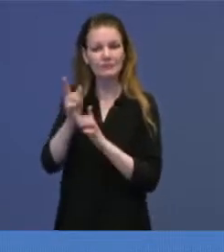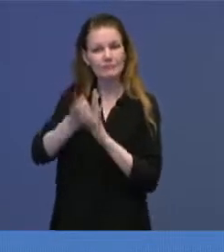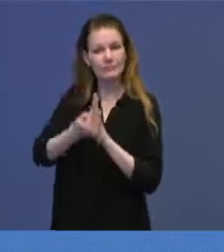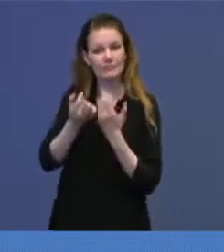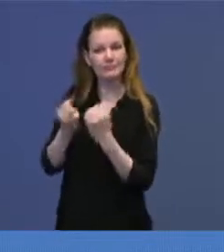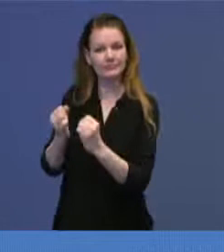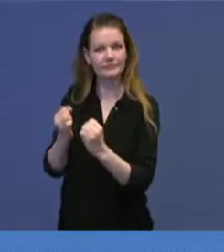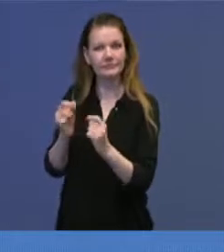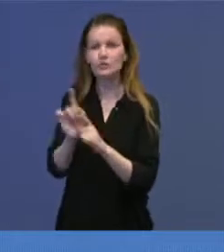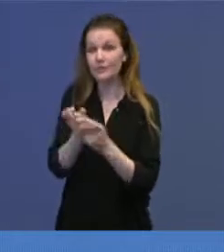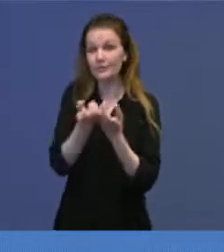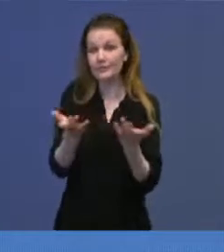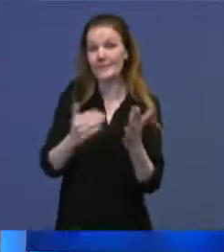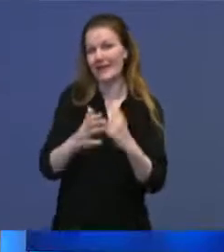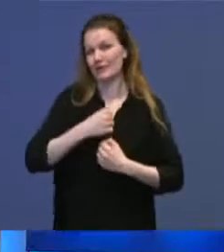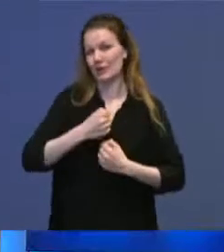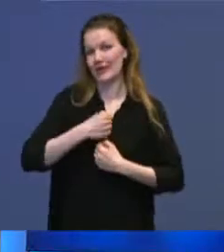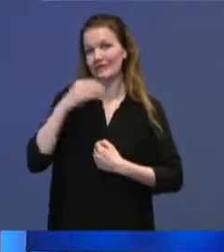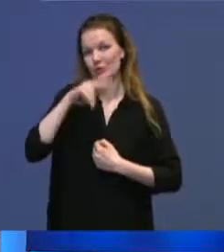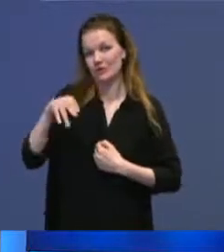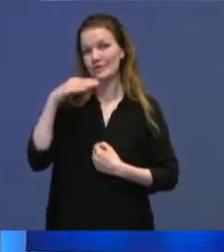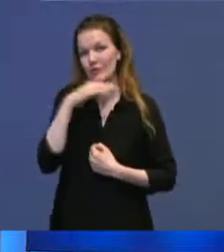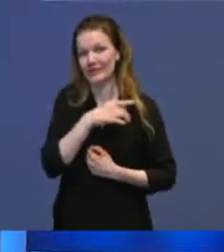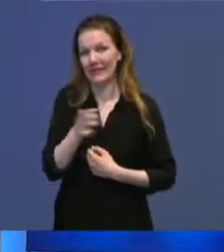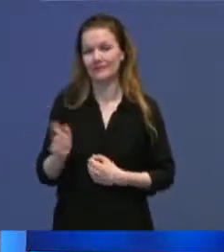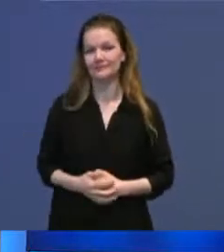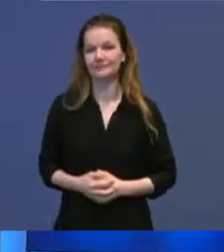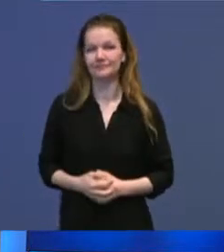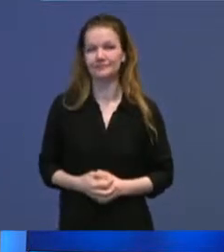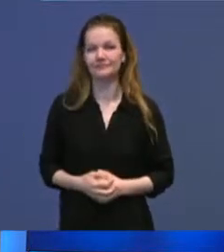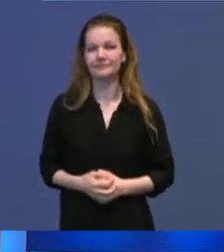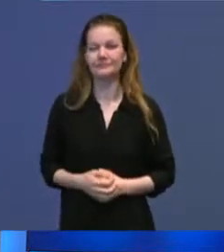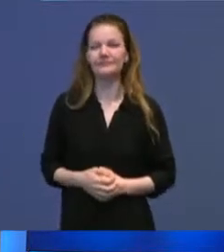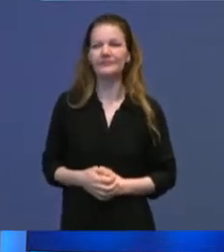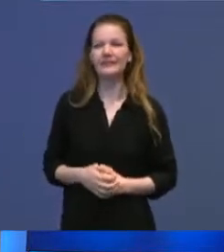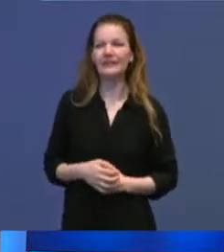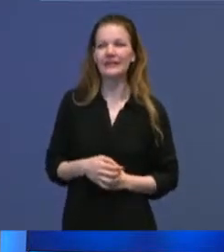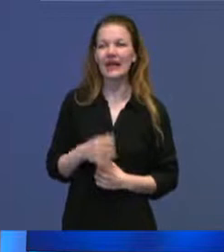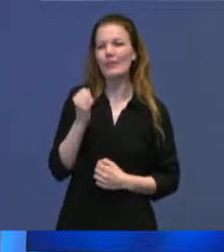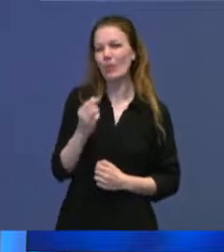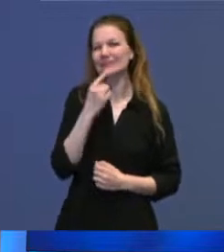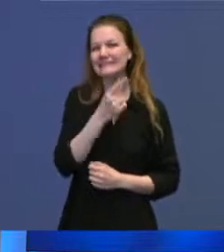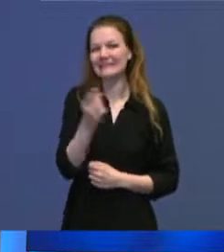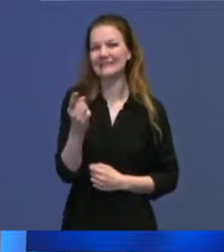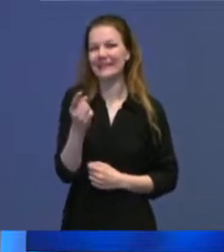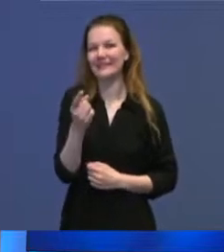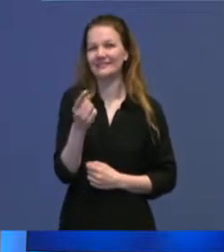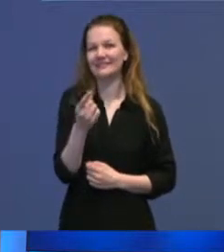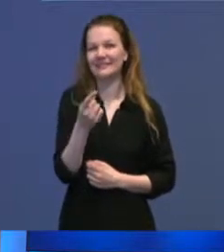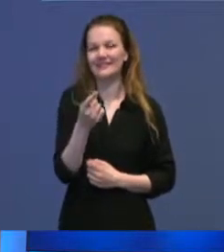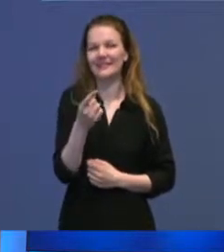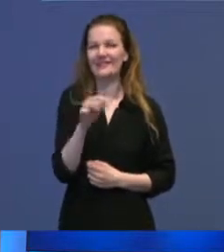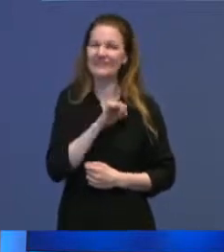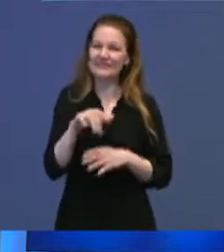Norge. Det er jo slik at ingen tar jo feil om de opplever utrygghet. Det er en følelse som du får i møte